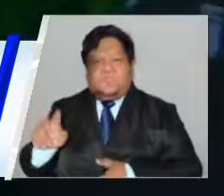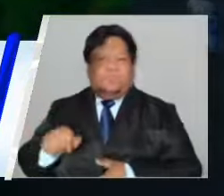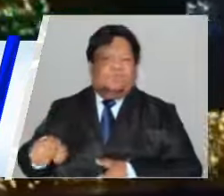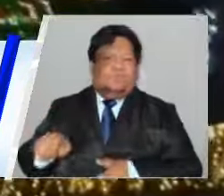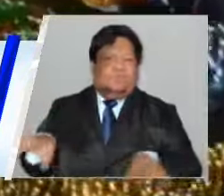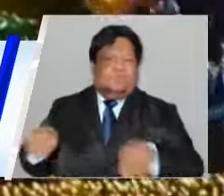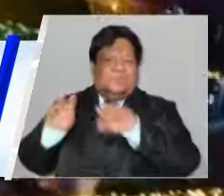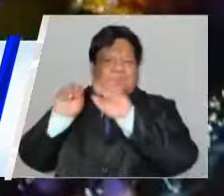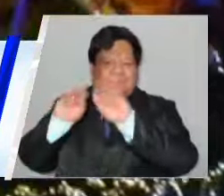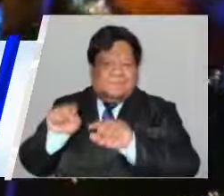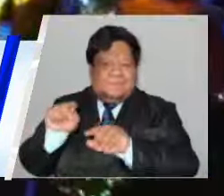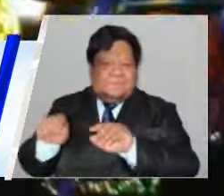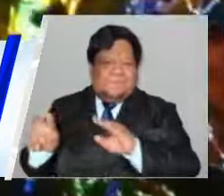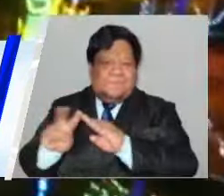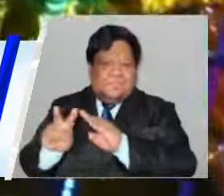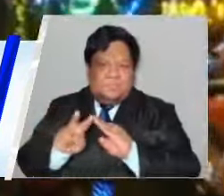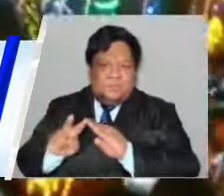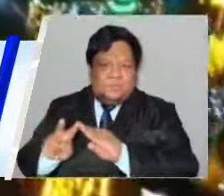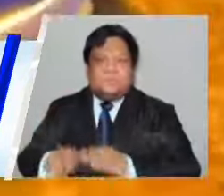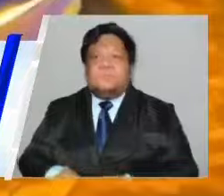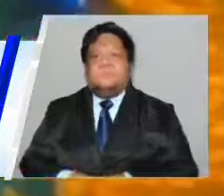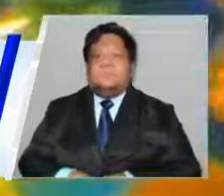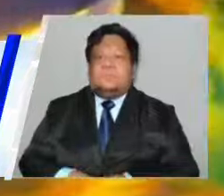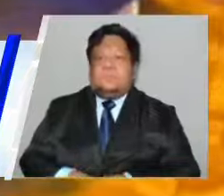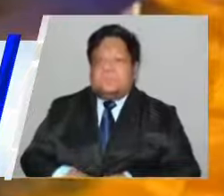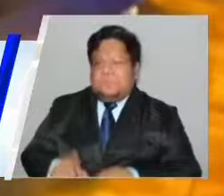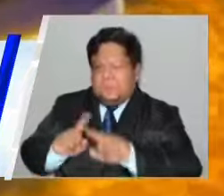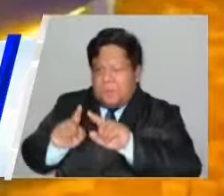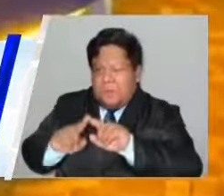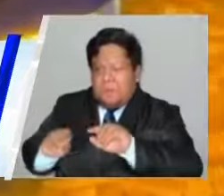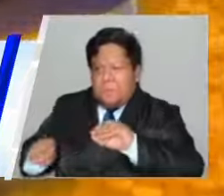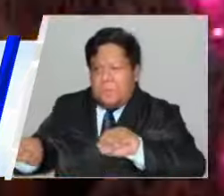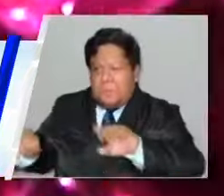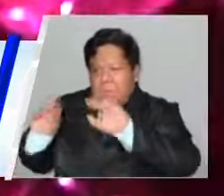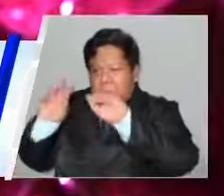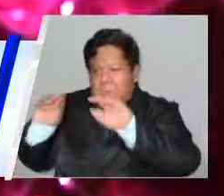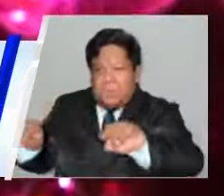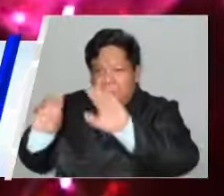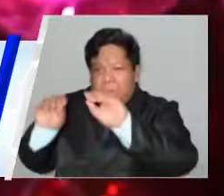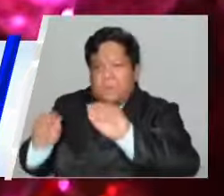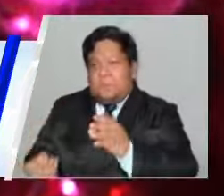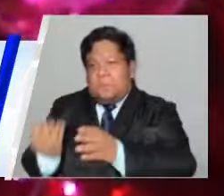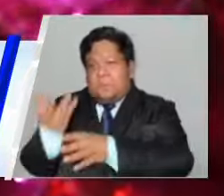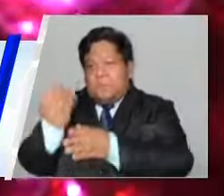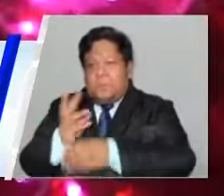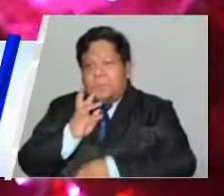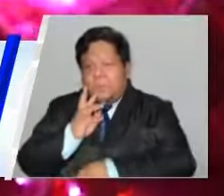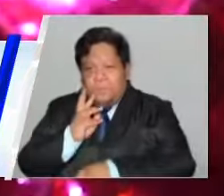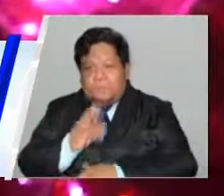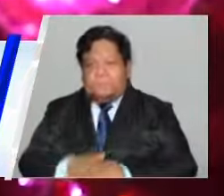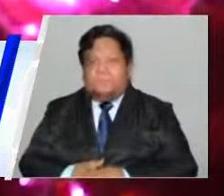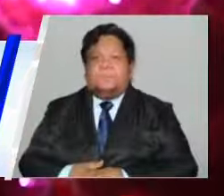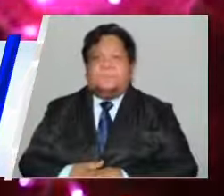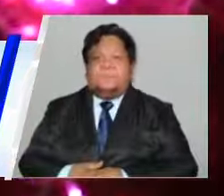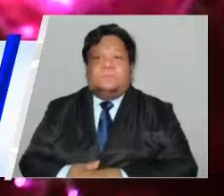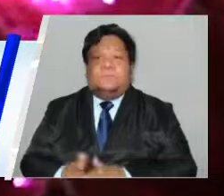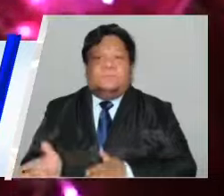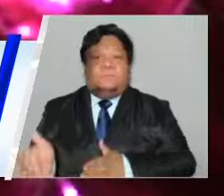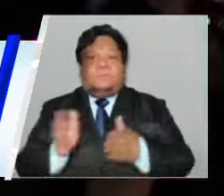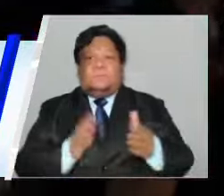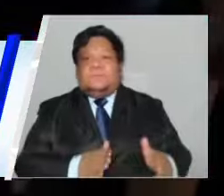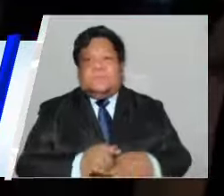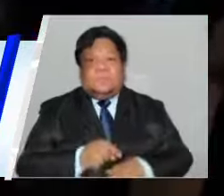bilen, habang puno rin ng mga ilaw ang damuhan at fountain. Isang dosenang Christmas tree naman ang pinailawan sa Bulang